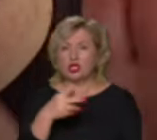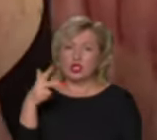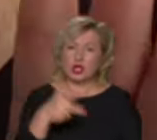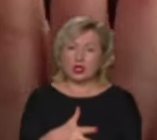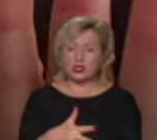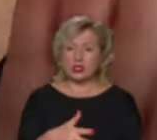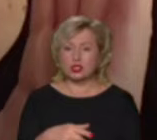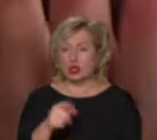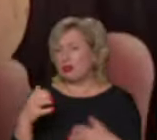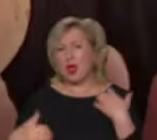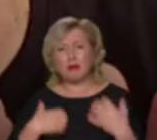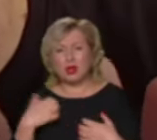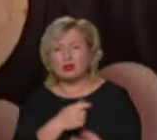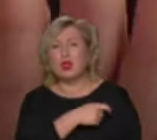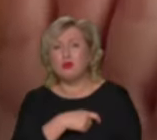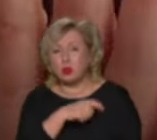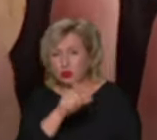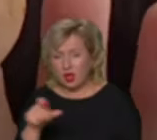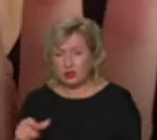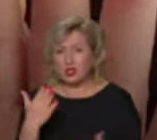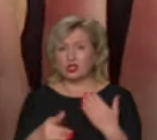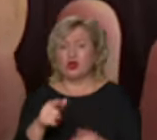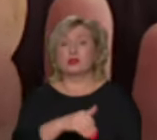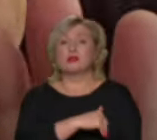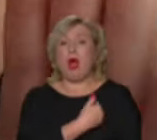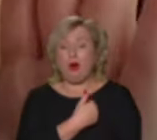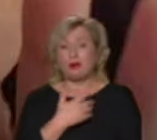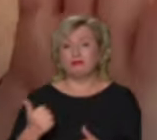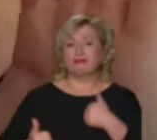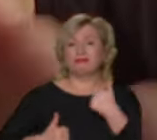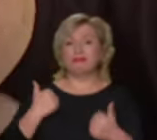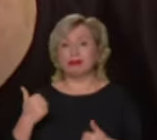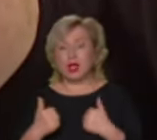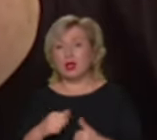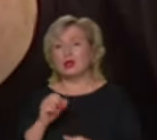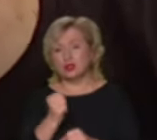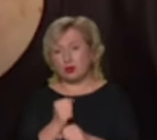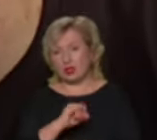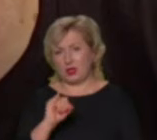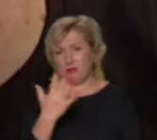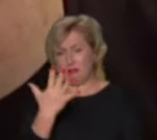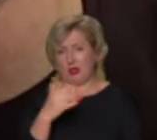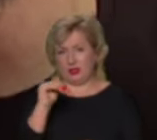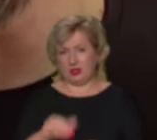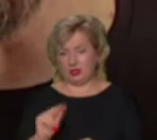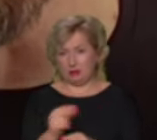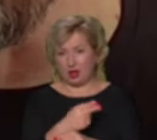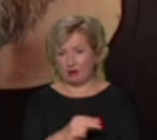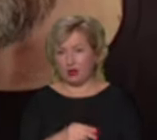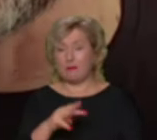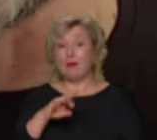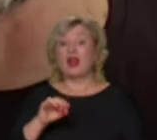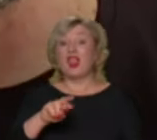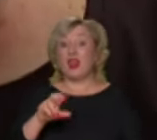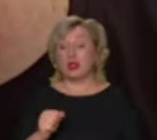2000 чи 3000, не переживайте, депутати, якщо вони захочуть попіаритися, вони зроблять і 5000. Вон вже Мар'яна почала